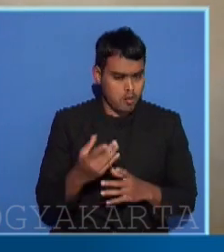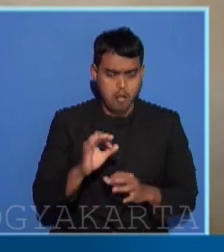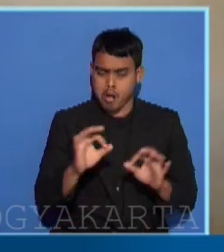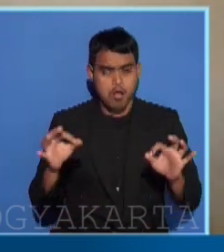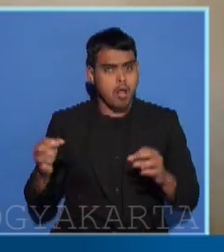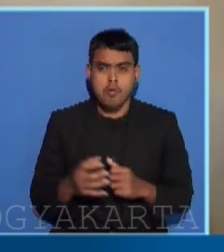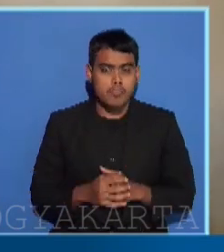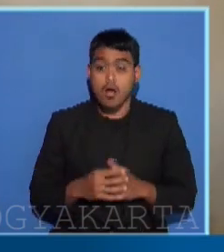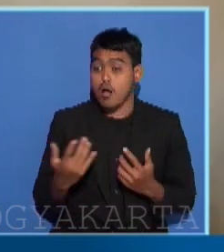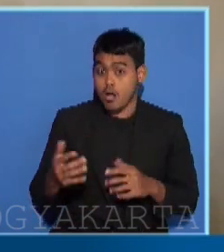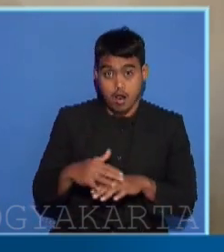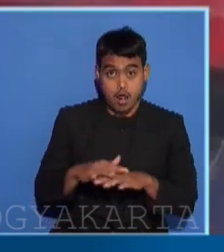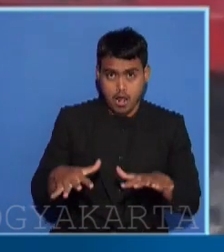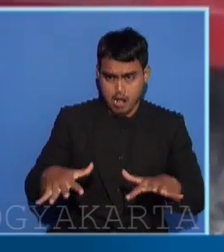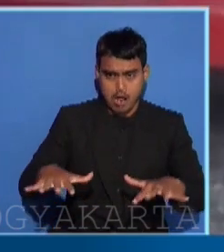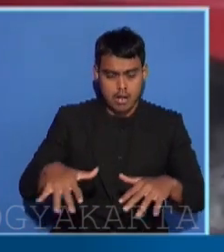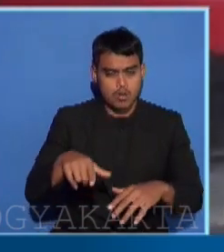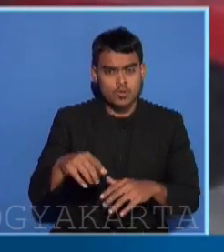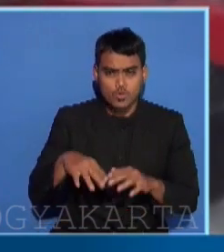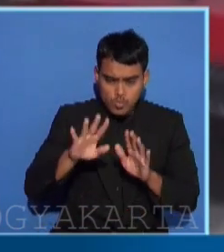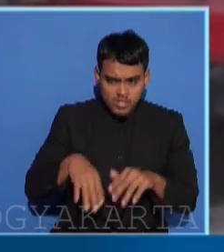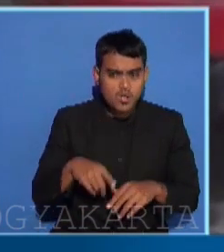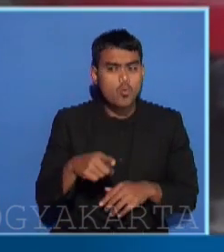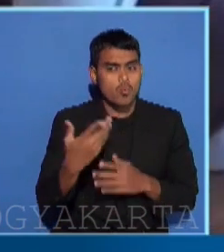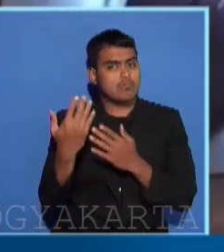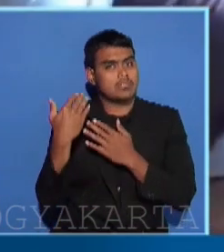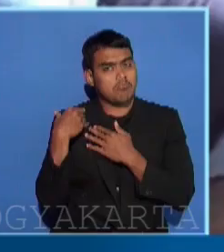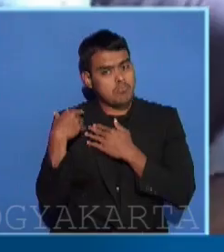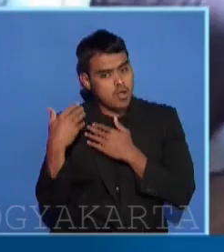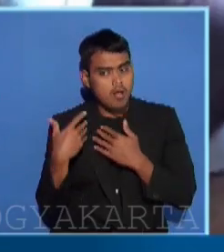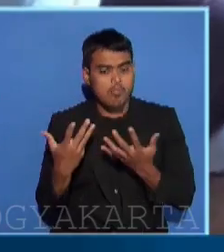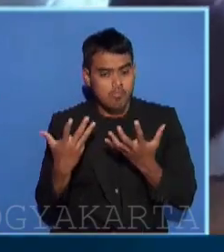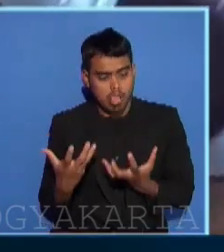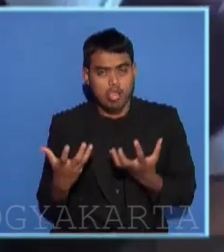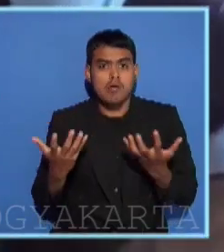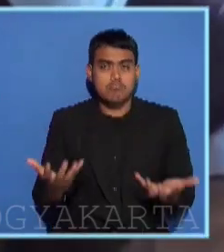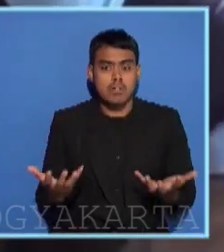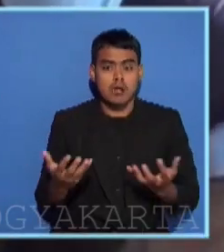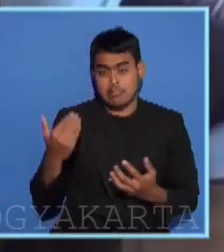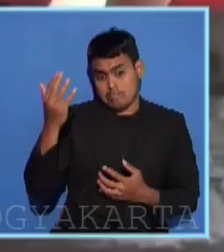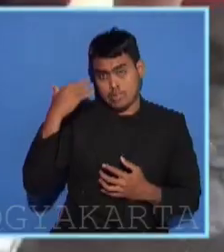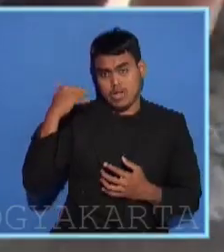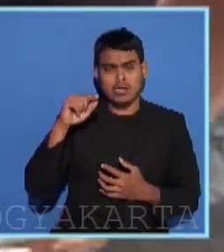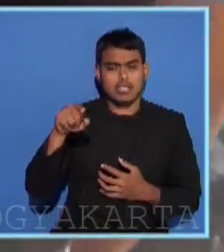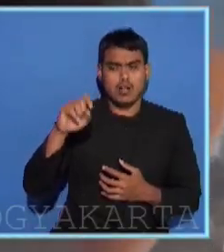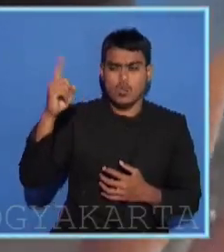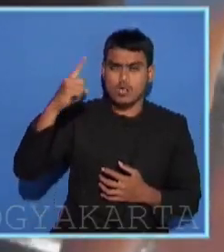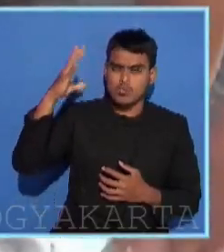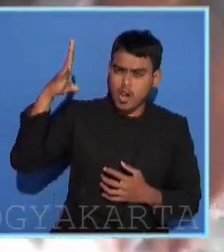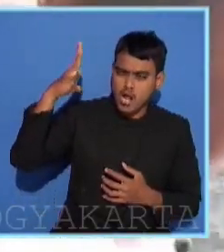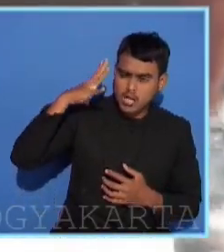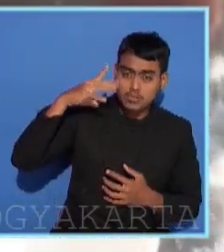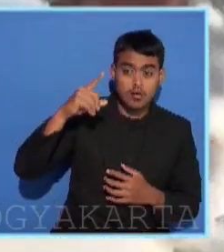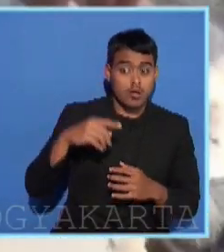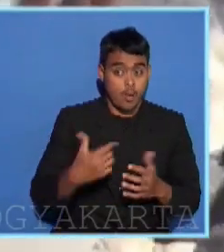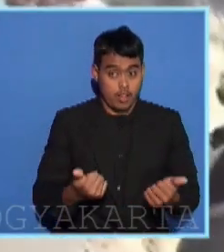bantuan air akan mengurangi beban warga untuk memenuhi kebutuhan air terhitung selama kemarau sudah tiga kali wilayah ini mendapat